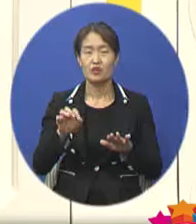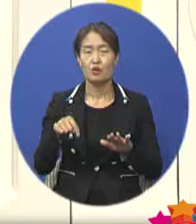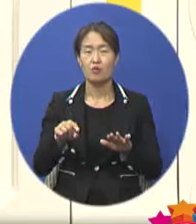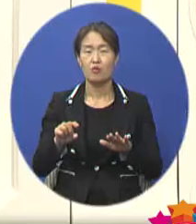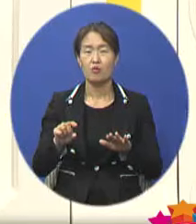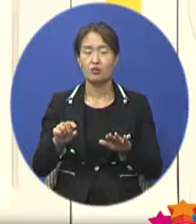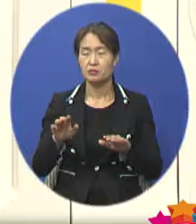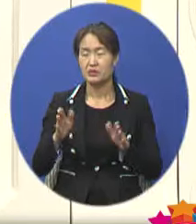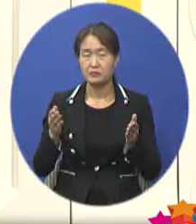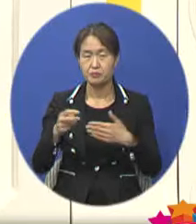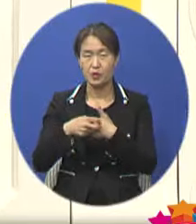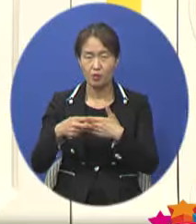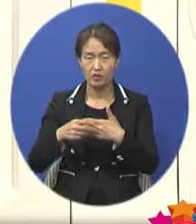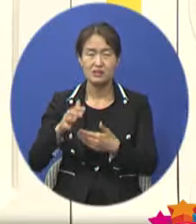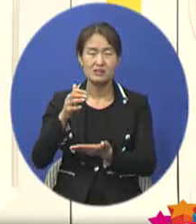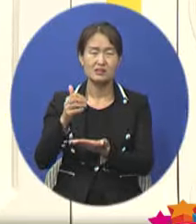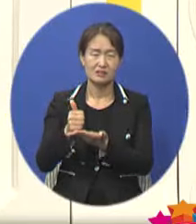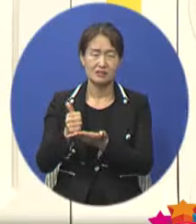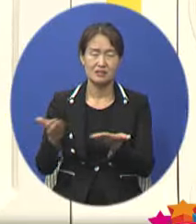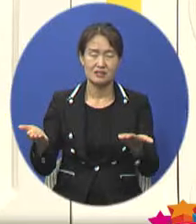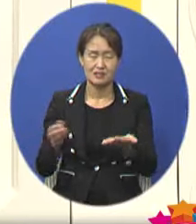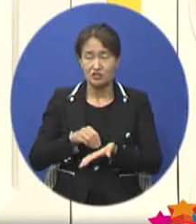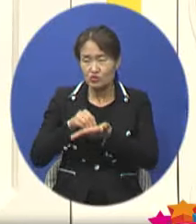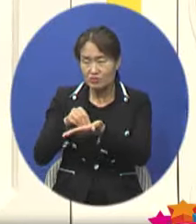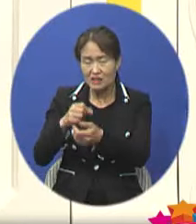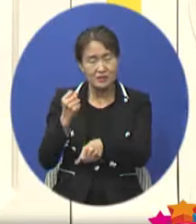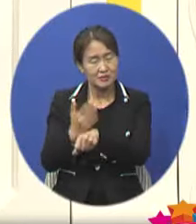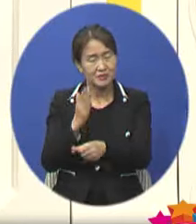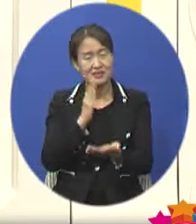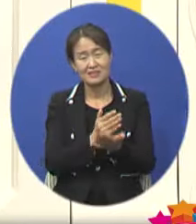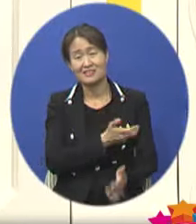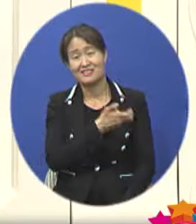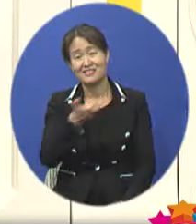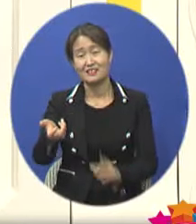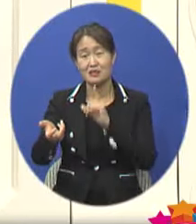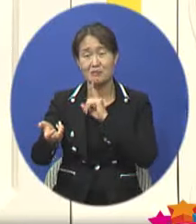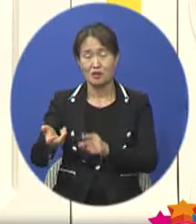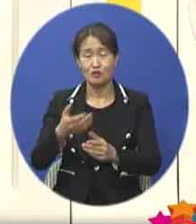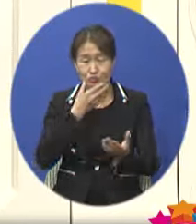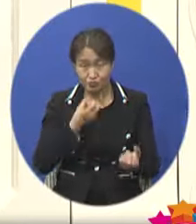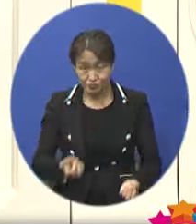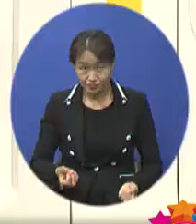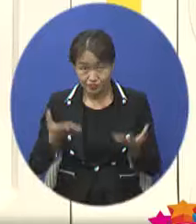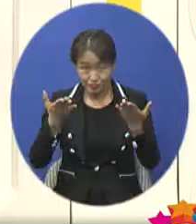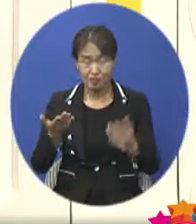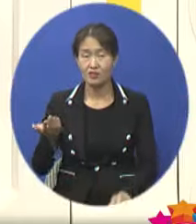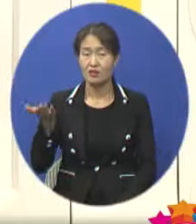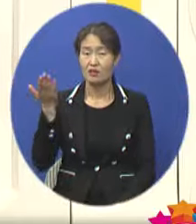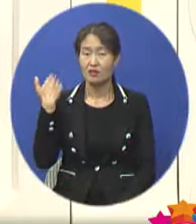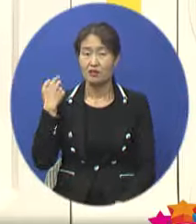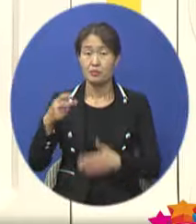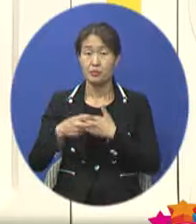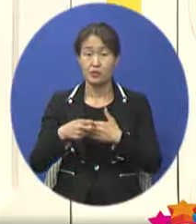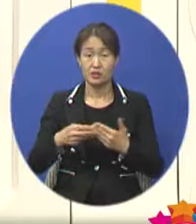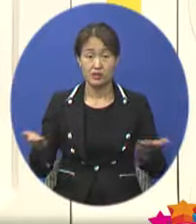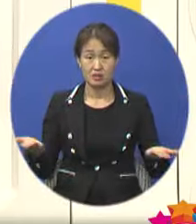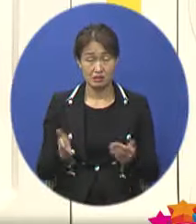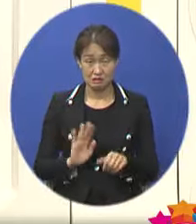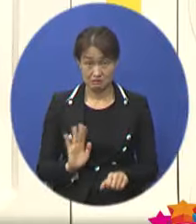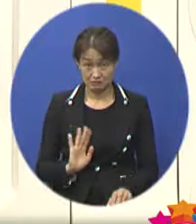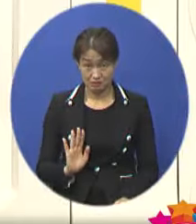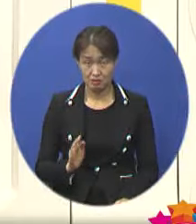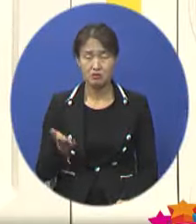아, 제가 이쪽으로 병원... 이사를 왔어요. 네. 예. 아이고 축하드립니다. 아, 네. 네. 그러면 전에는 병원에 근무를 안 하셨습니까?